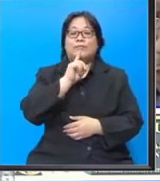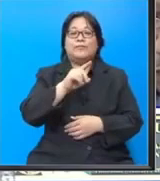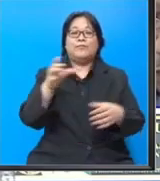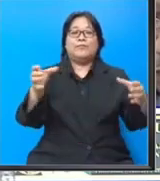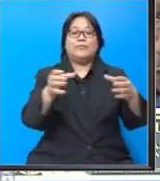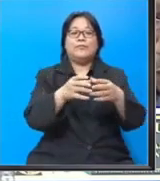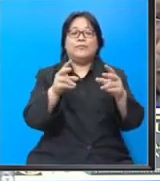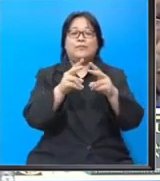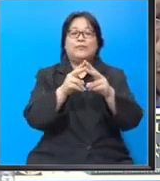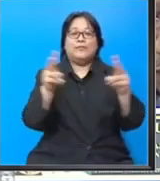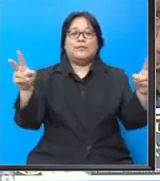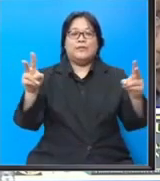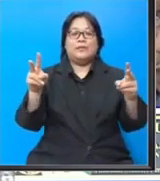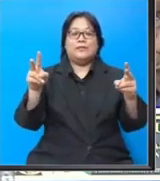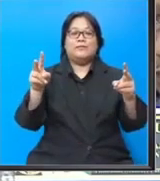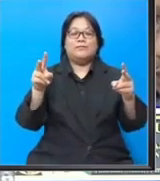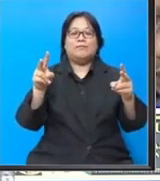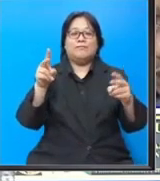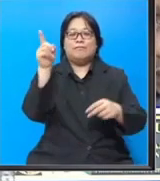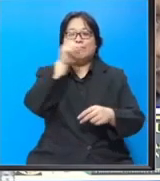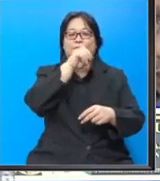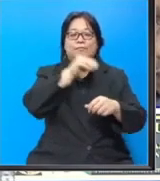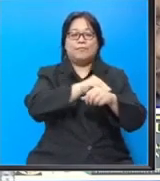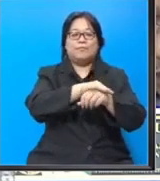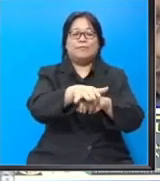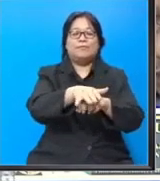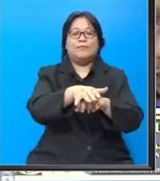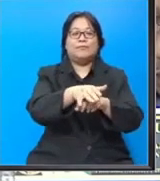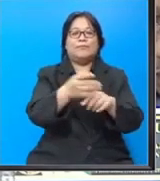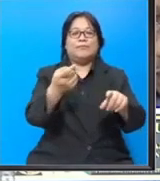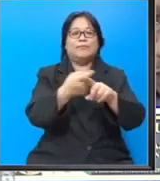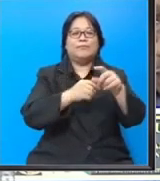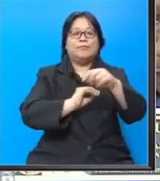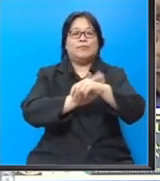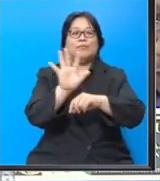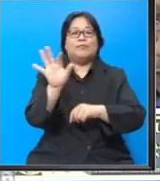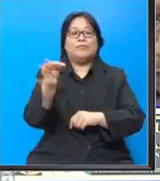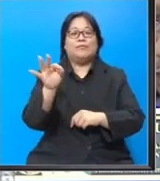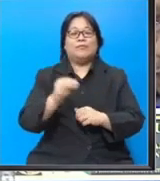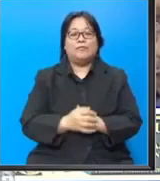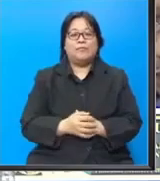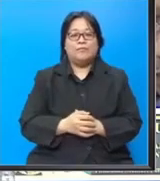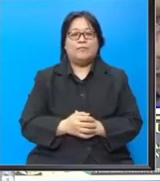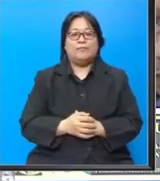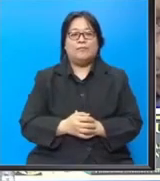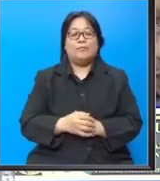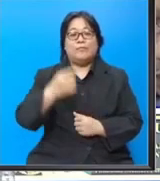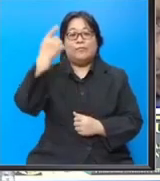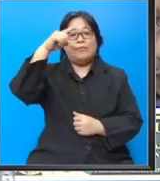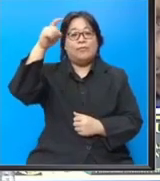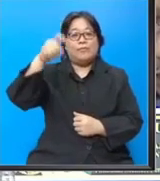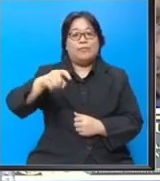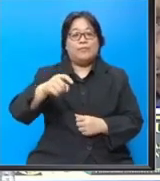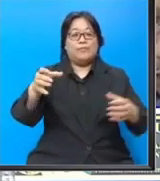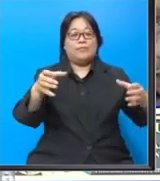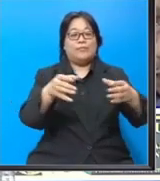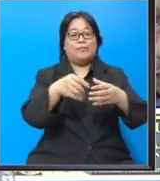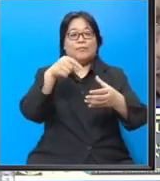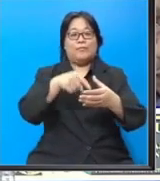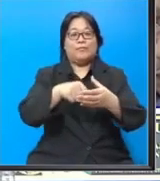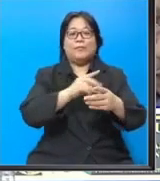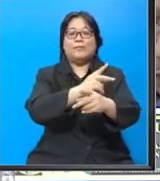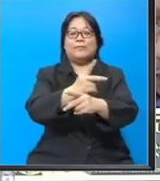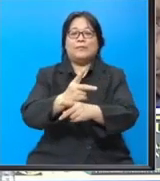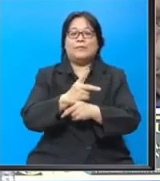merupakan golongan yang paling berkesan disebabkan oleh pandemic hobby 11 Justru itu bagi memastikan gologan ini